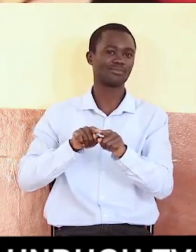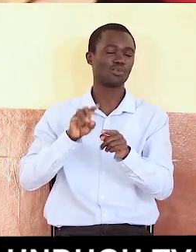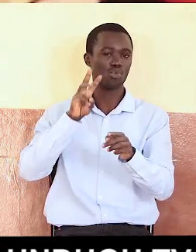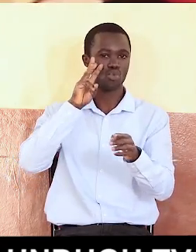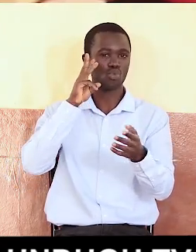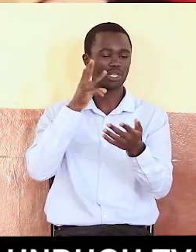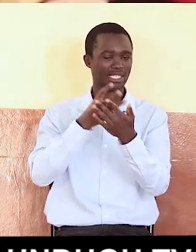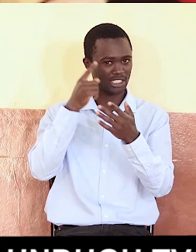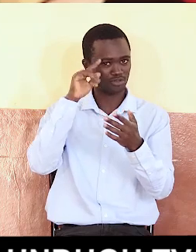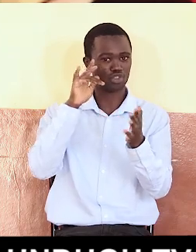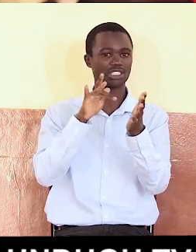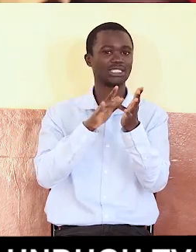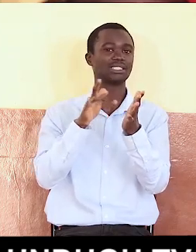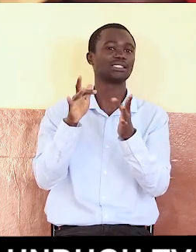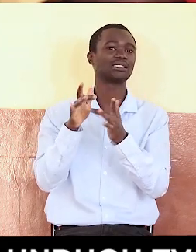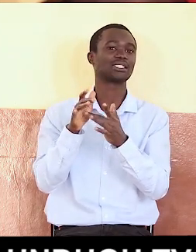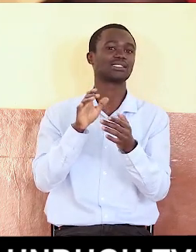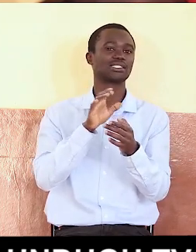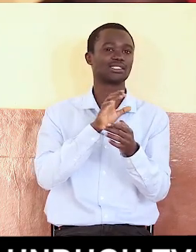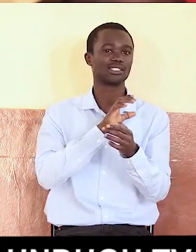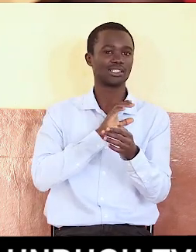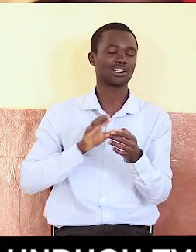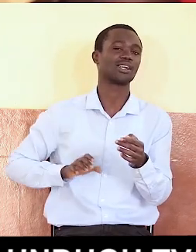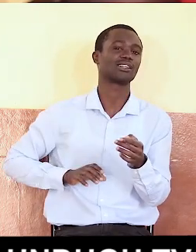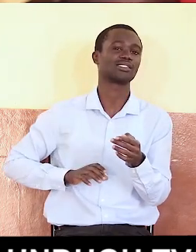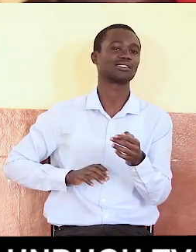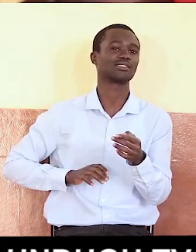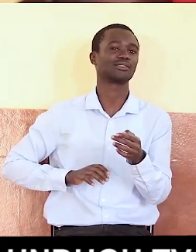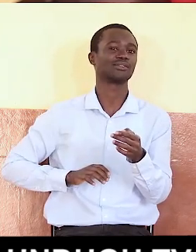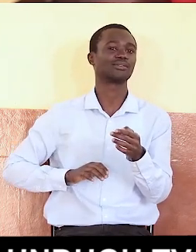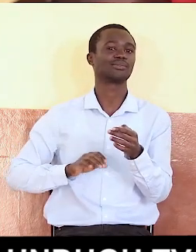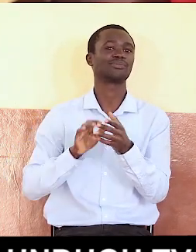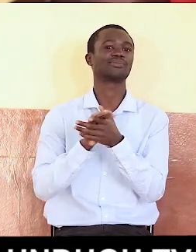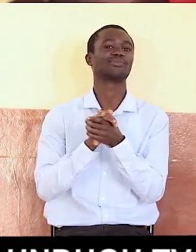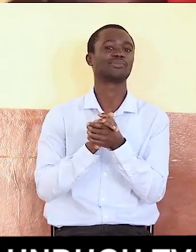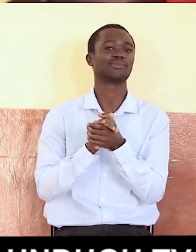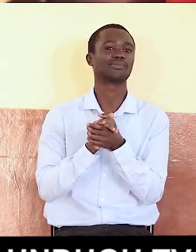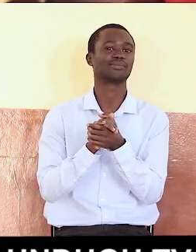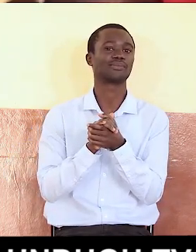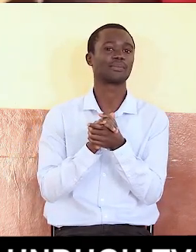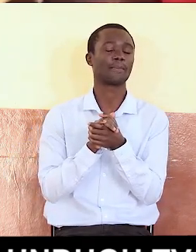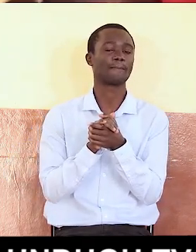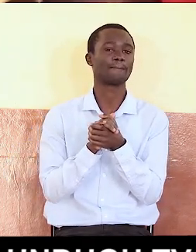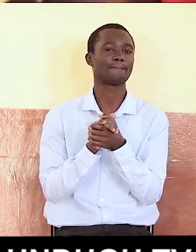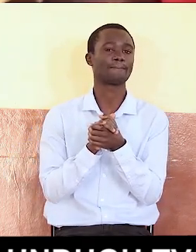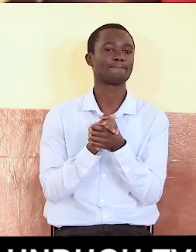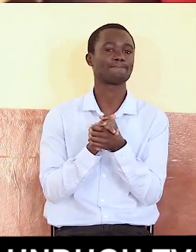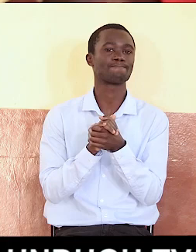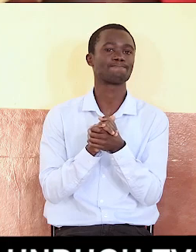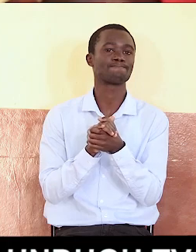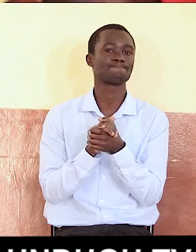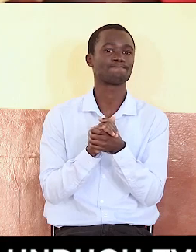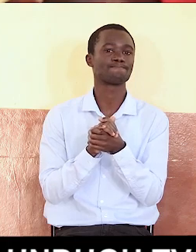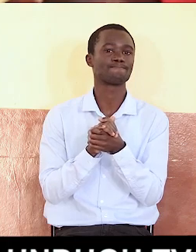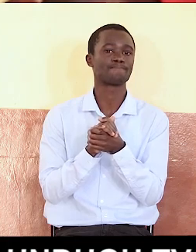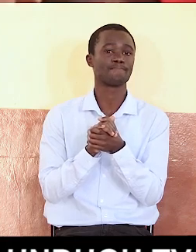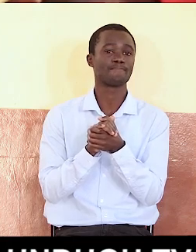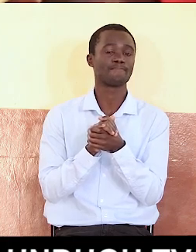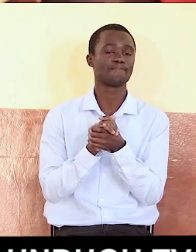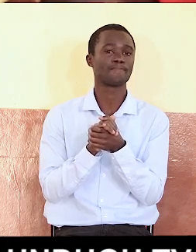Paulo, nitakuweka uwe mtumishi na shahidi wangu. Kwa